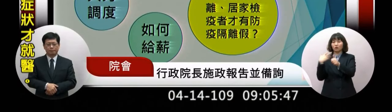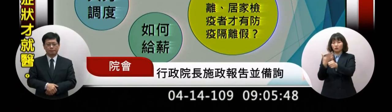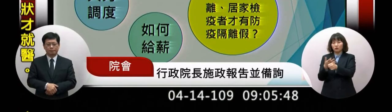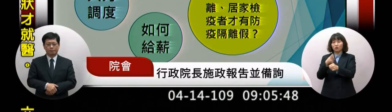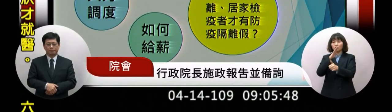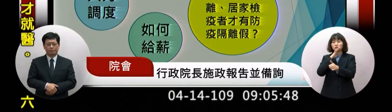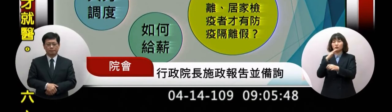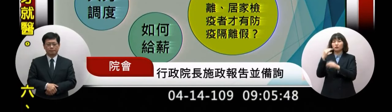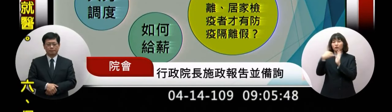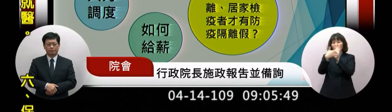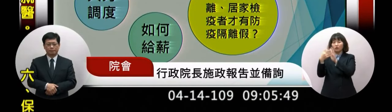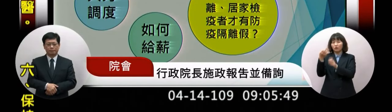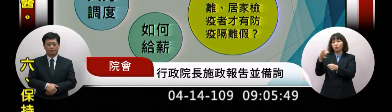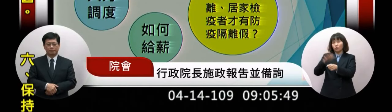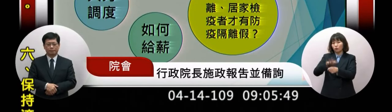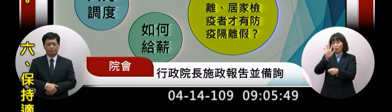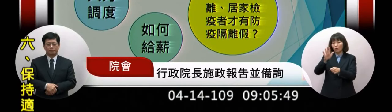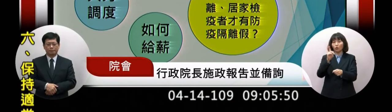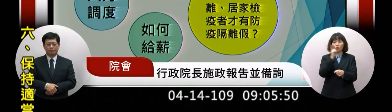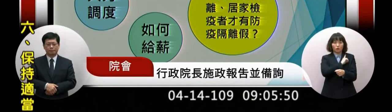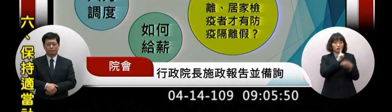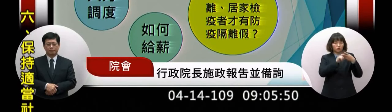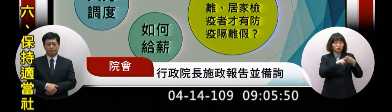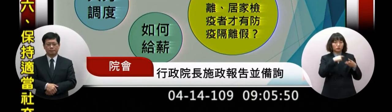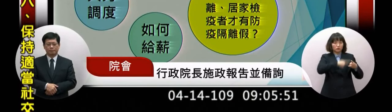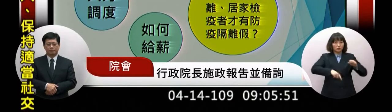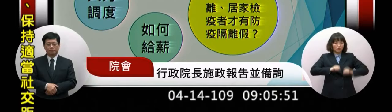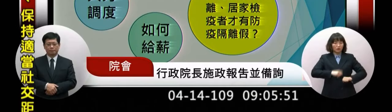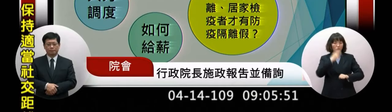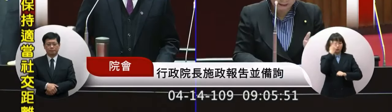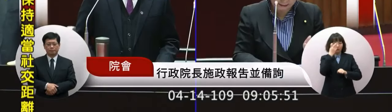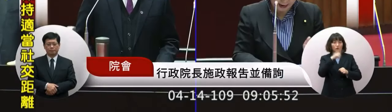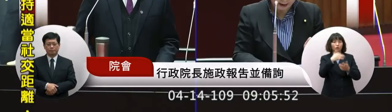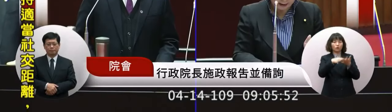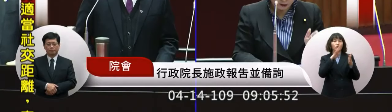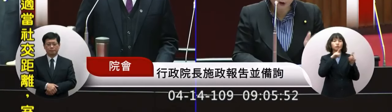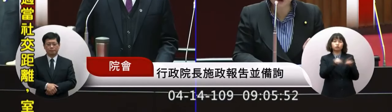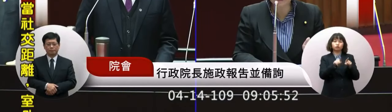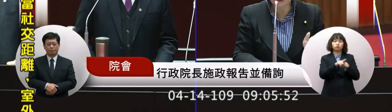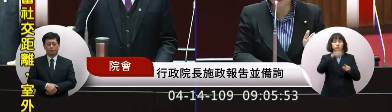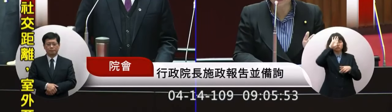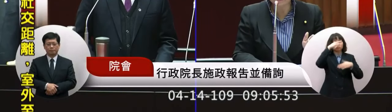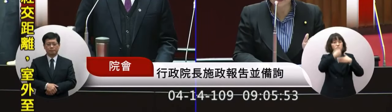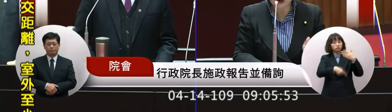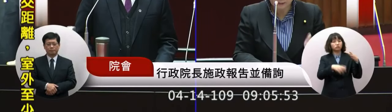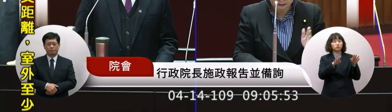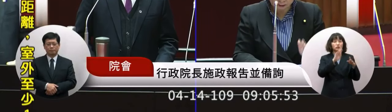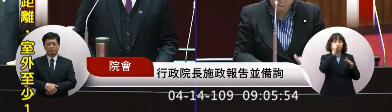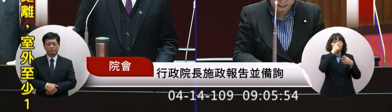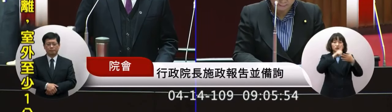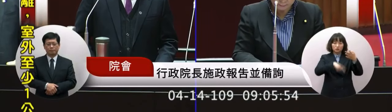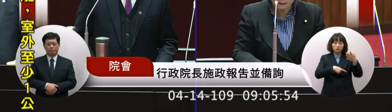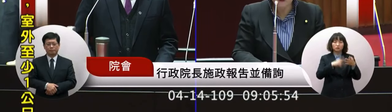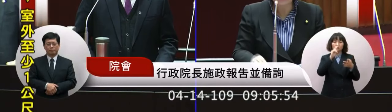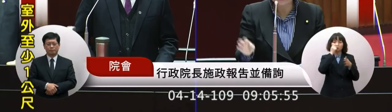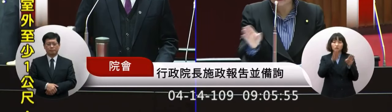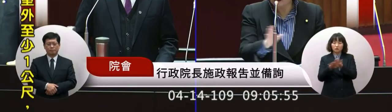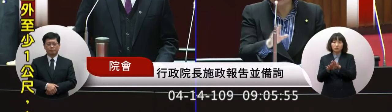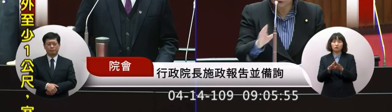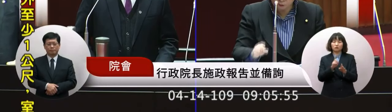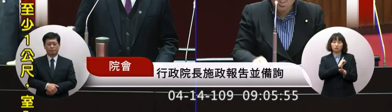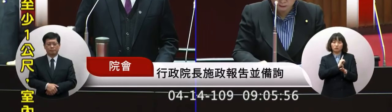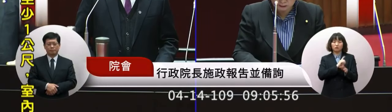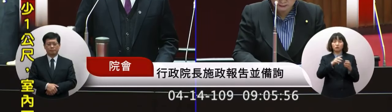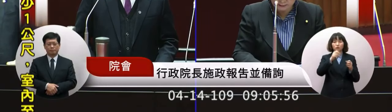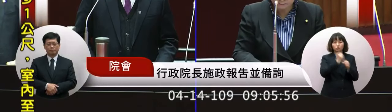自主健康管理者只能申请普通的伤病假、事假或特别的休假，或者的